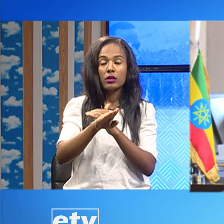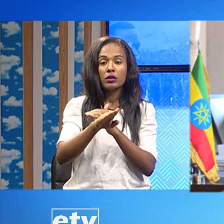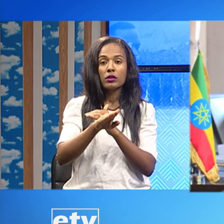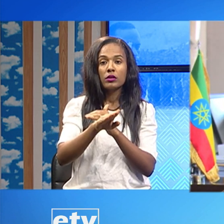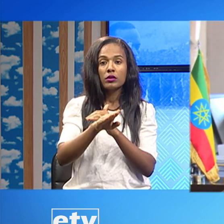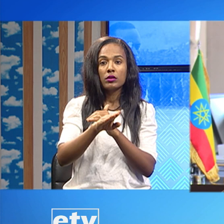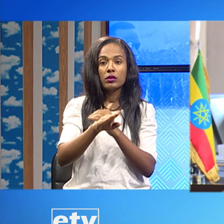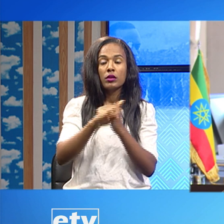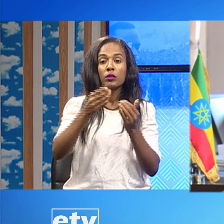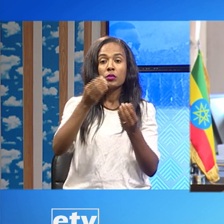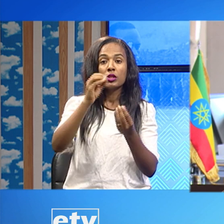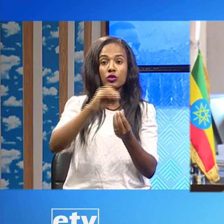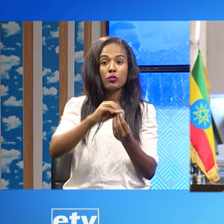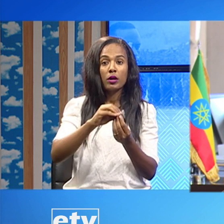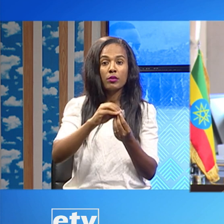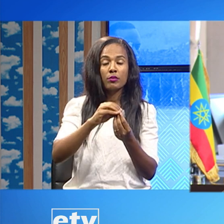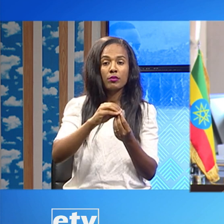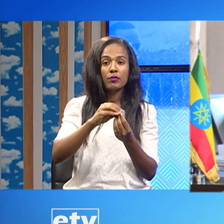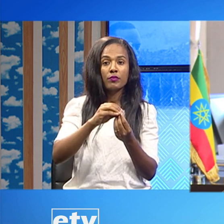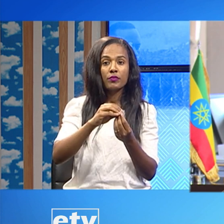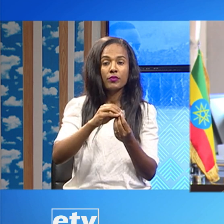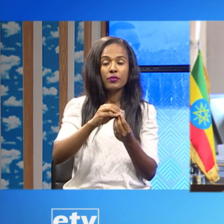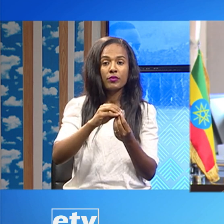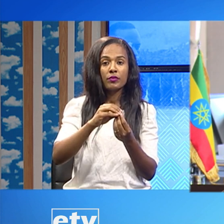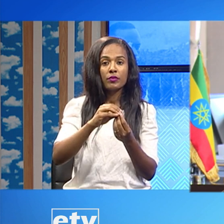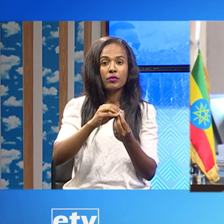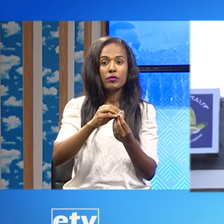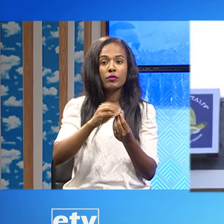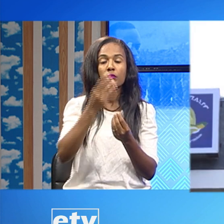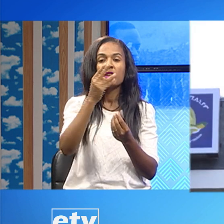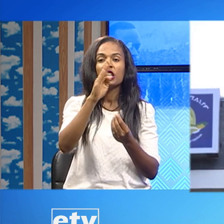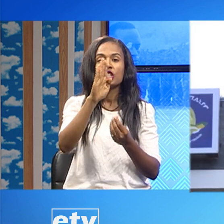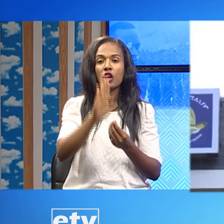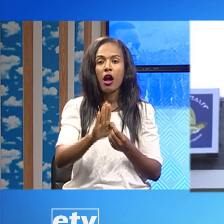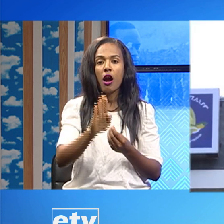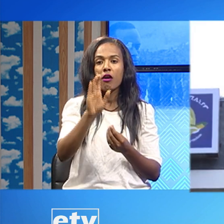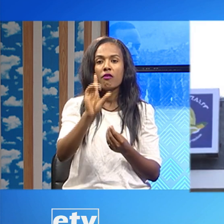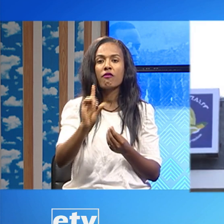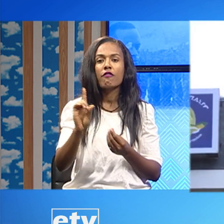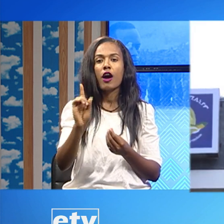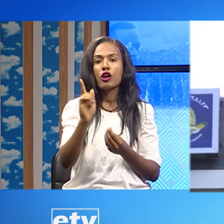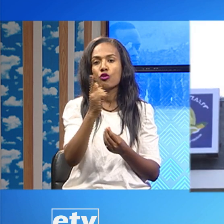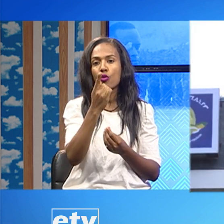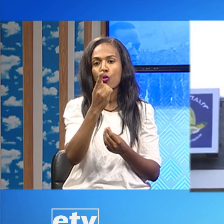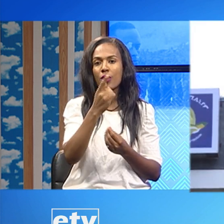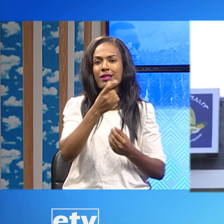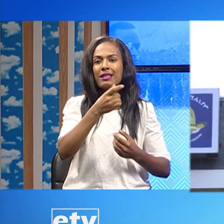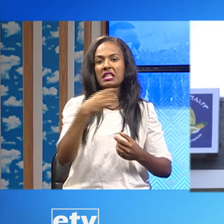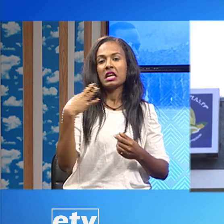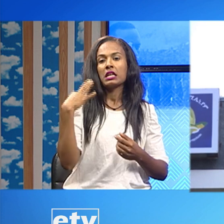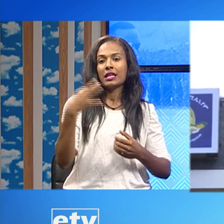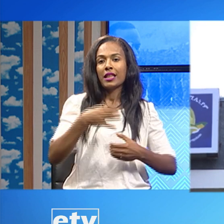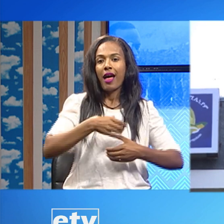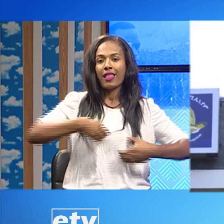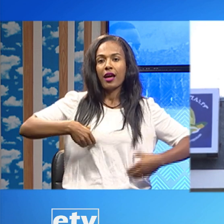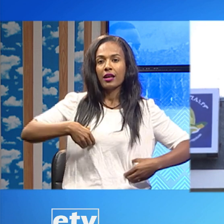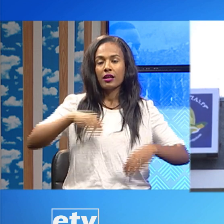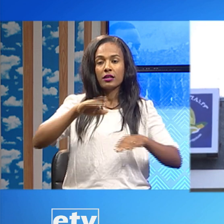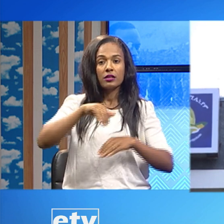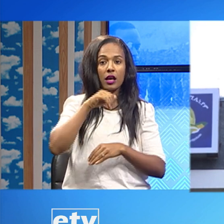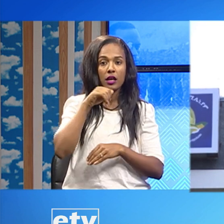ተደርጓል። በተጨማሪም ሚሊሻችን፣ ፋኖ፣ የግል ታጣቂ ሳይቀር በተለያዩ